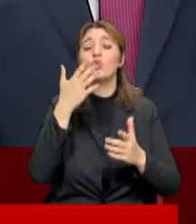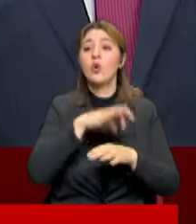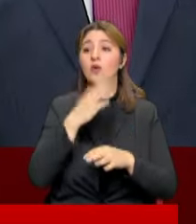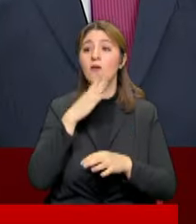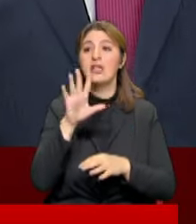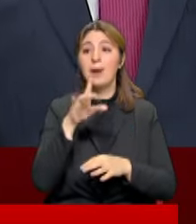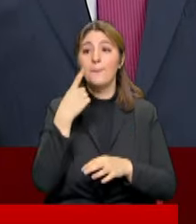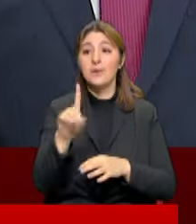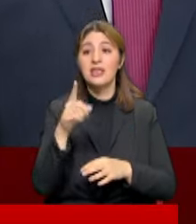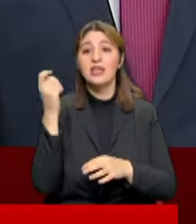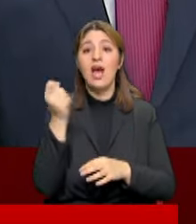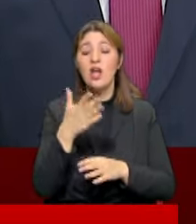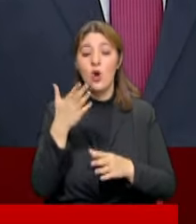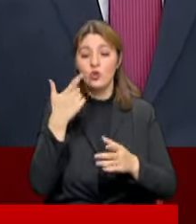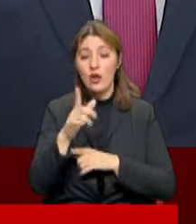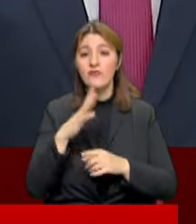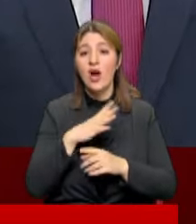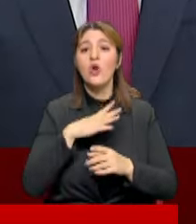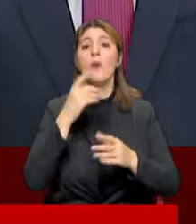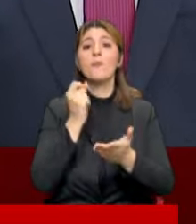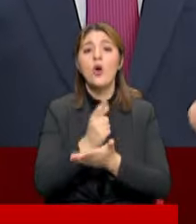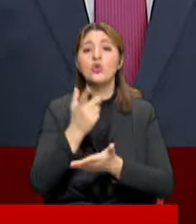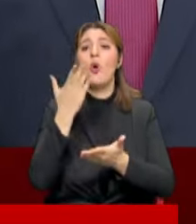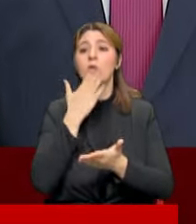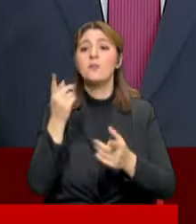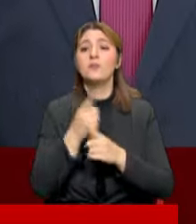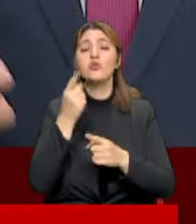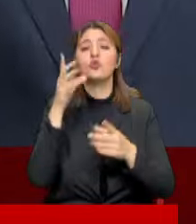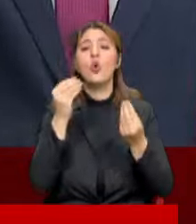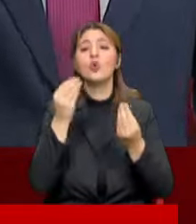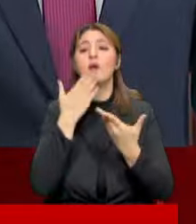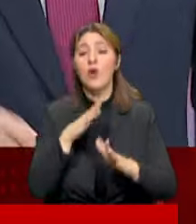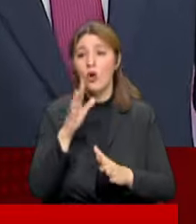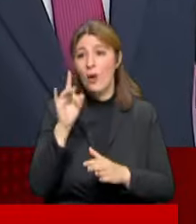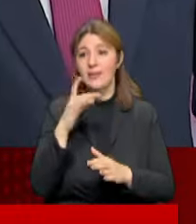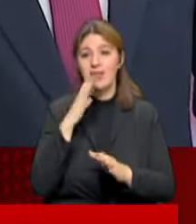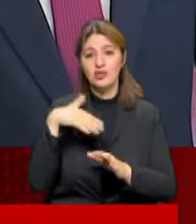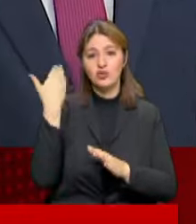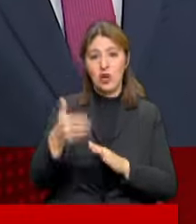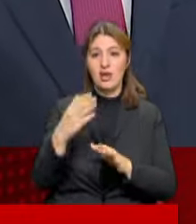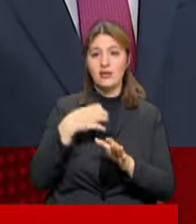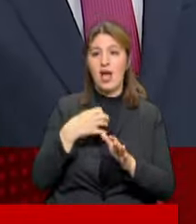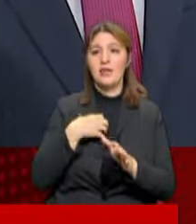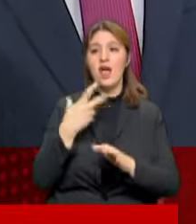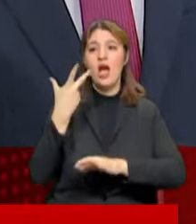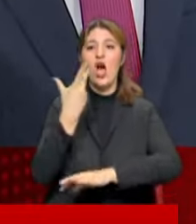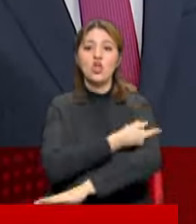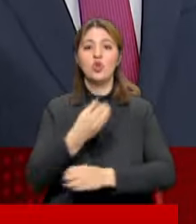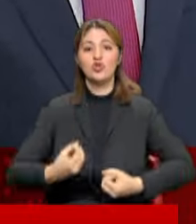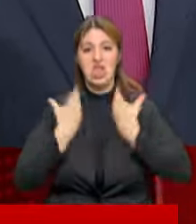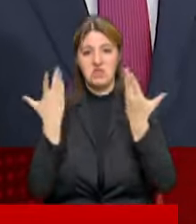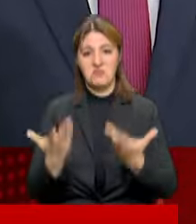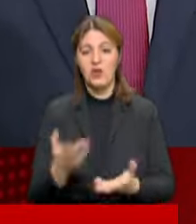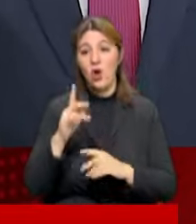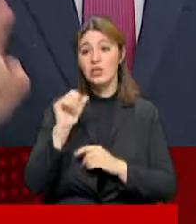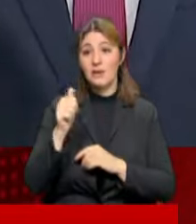37.000 köyde okul yok posta yok Yol yok ve cumhuriyet 15 yıl sonra kendi aşısını üretmiş